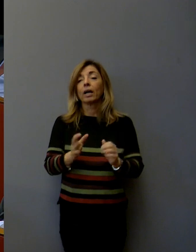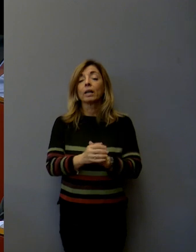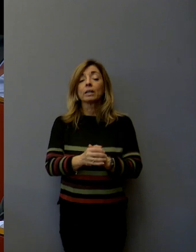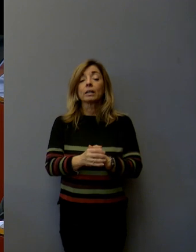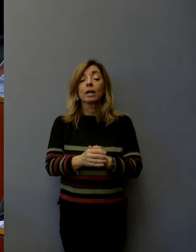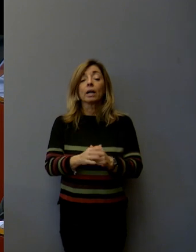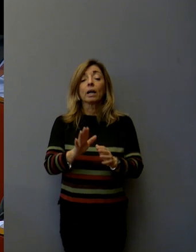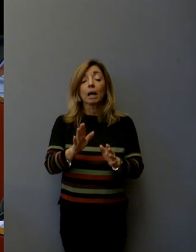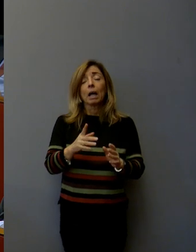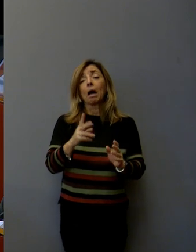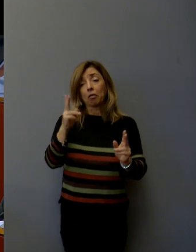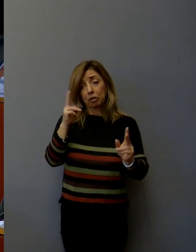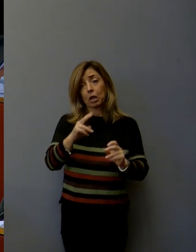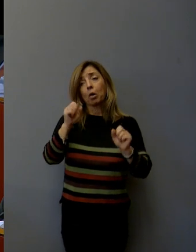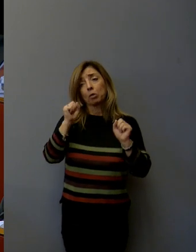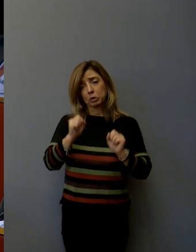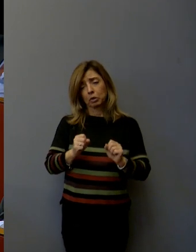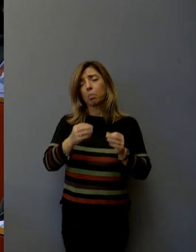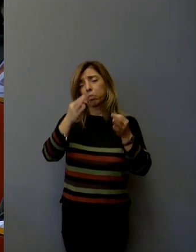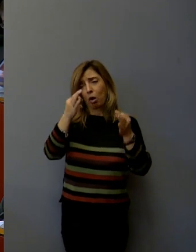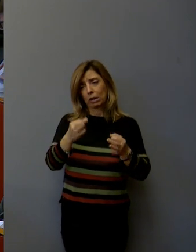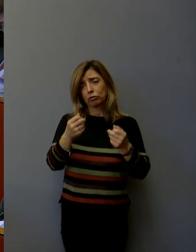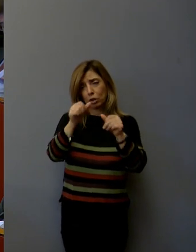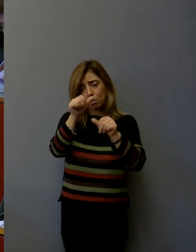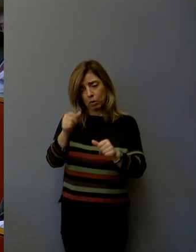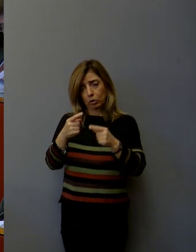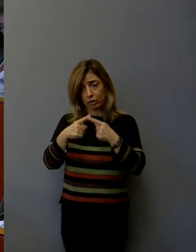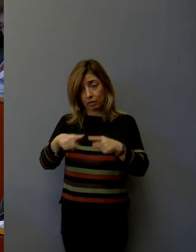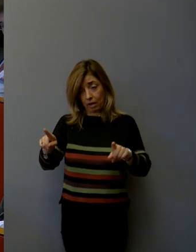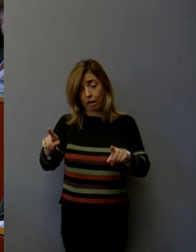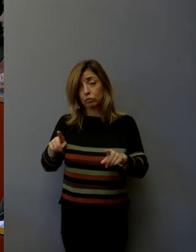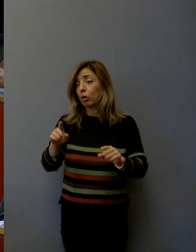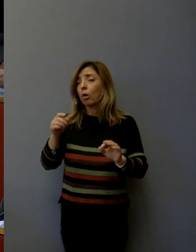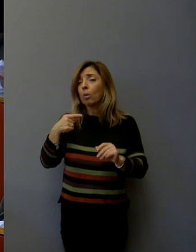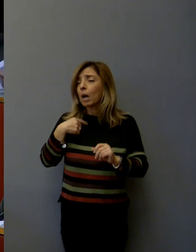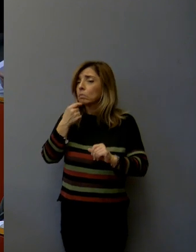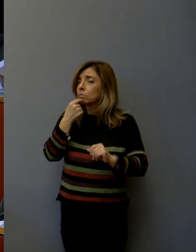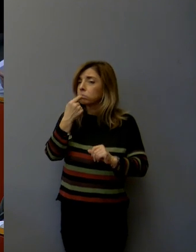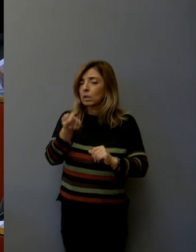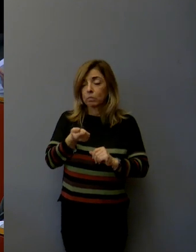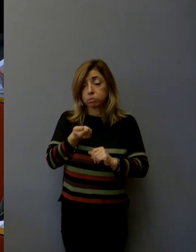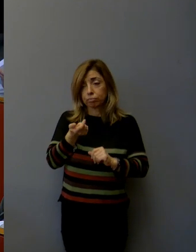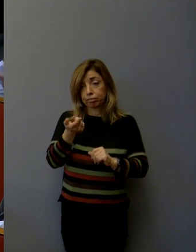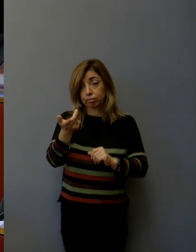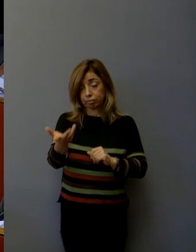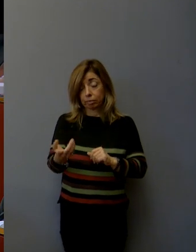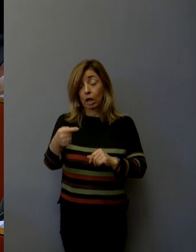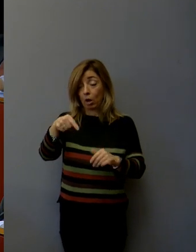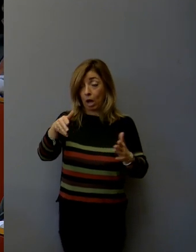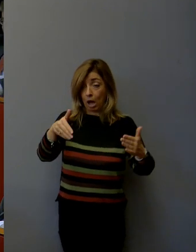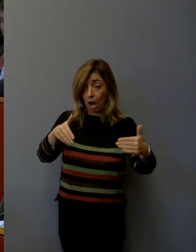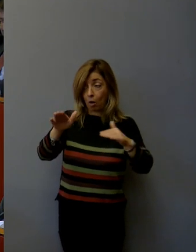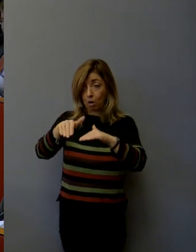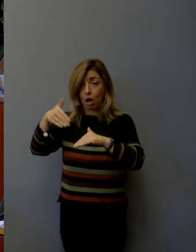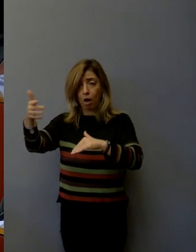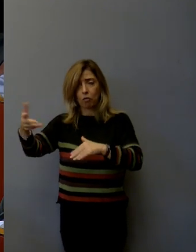si potesse decidere diversamente lo abbiamo detto in tutte le occasioni che ci sono state date sia in aula che fuori dall'aula e così